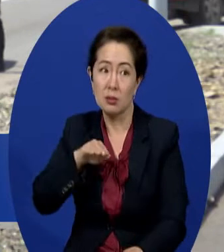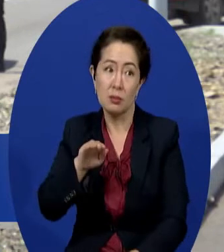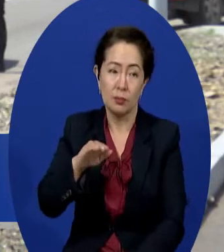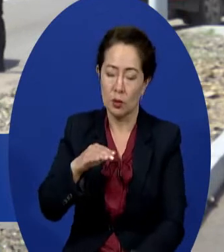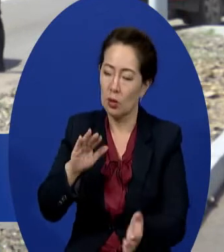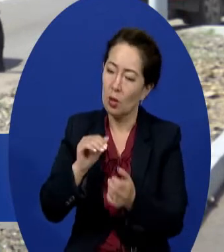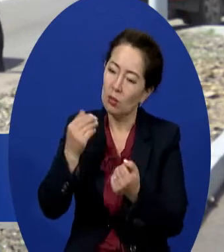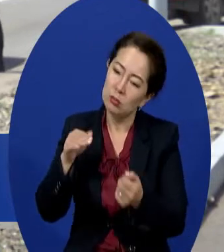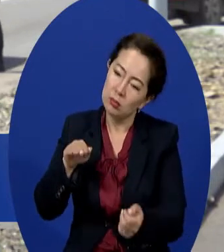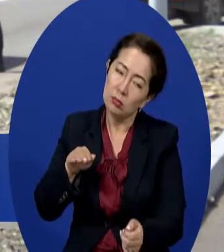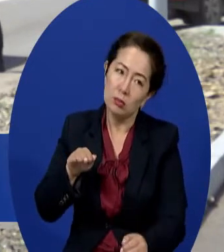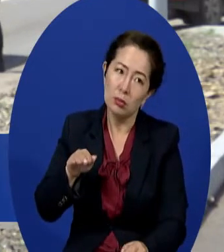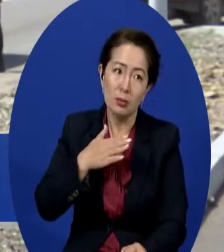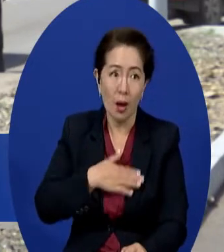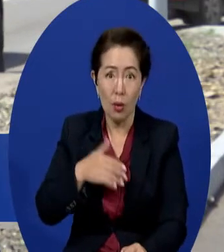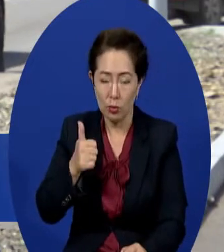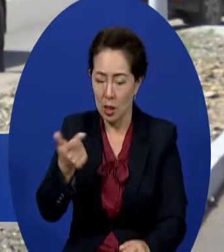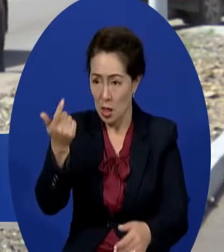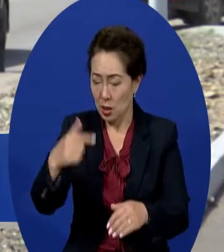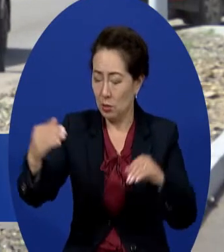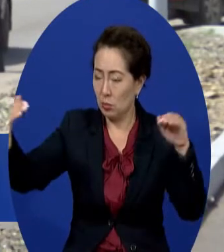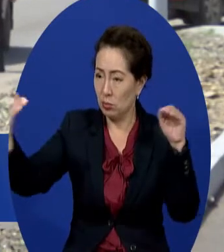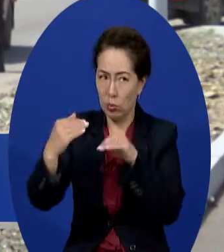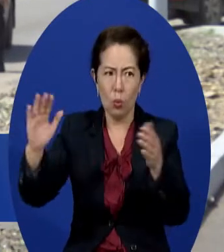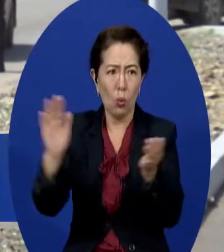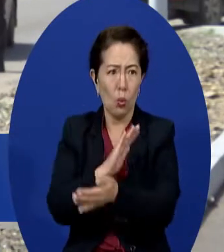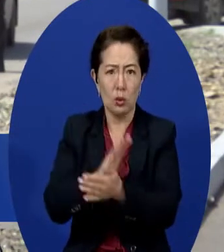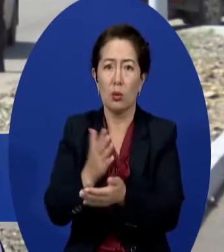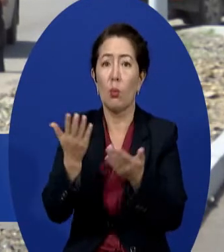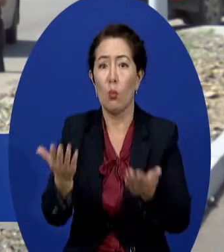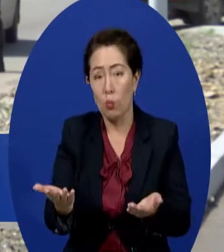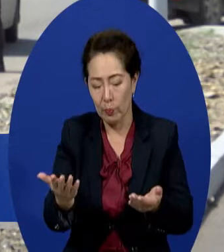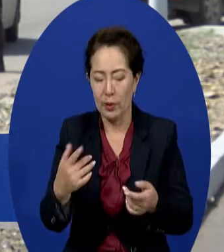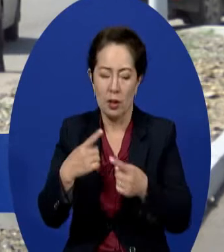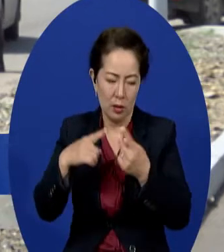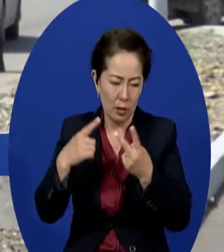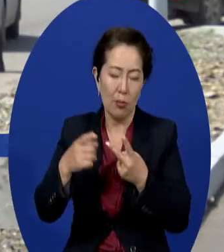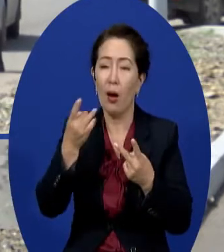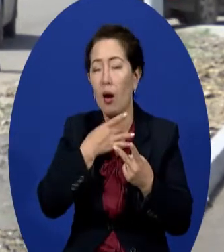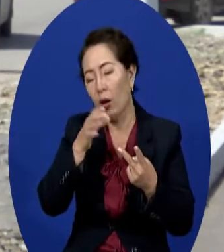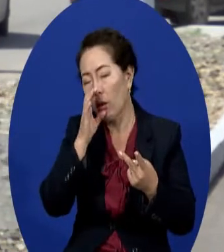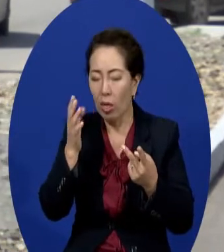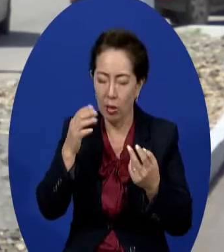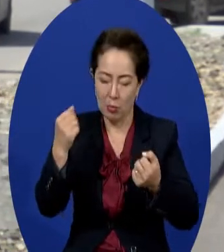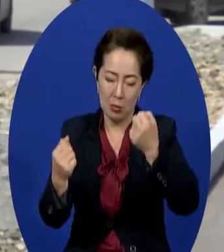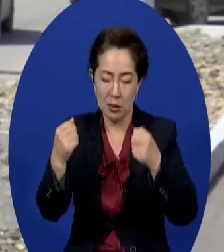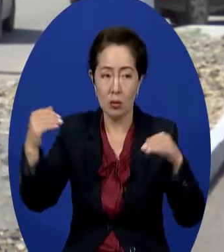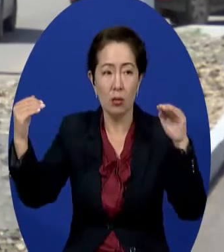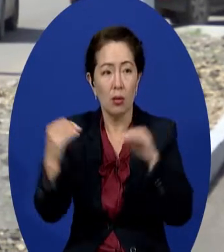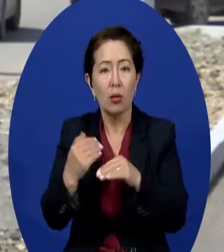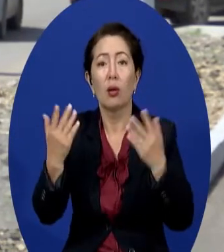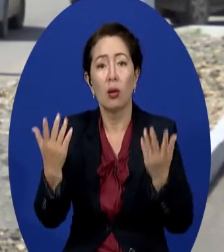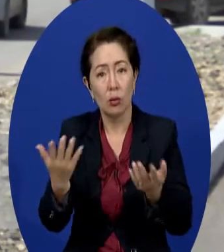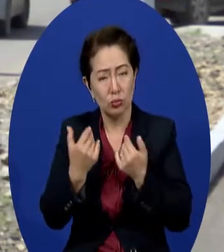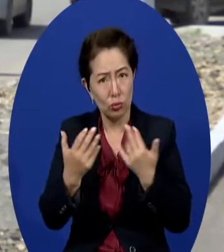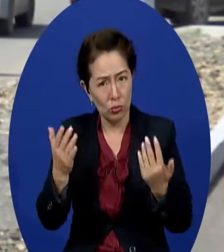хурдаа тааруулаад айж тавих хэрэгтэй болно. Гэтэл өөдөөс нь явж байгаа жолооч хурдтай явж байгаа юм уу? Эсвэл арьгаструулах ундааны зүйл хэрэгсэн үедээ тэр хэлцэлж байгаа жолооч бас